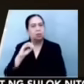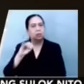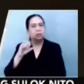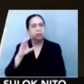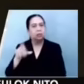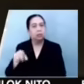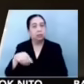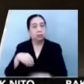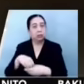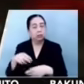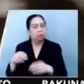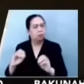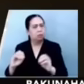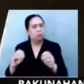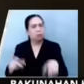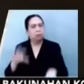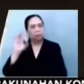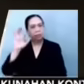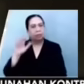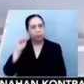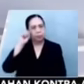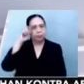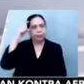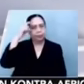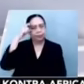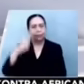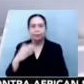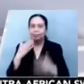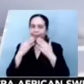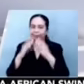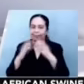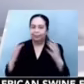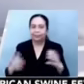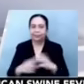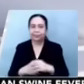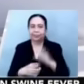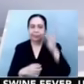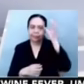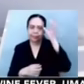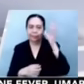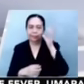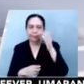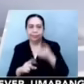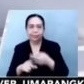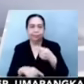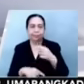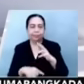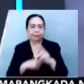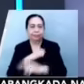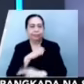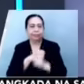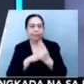compound ang pastor. Emil. Maraming salamat, Cyril Chavez ng GMA Regional TV.